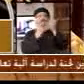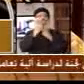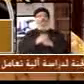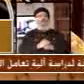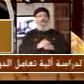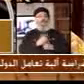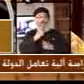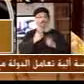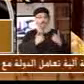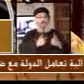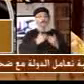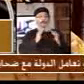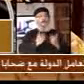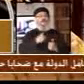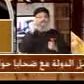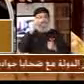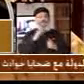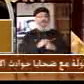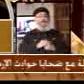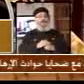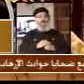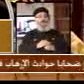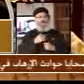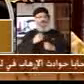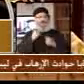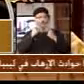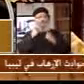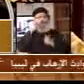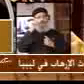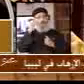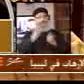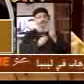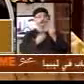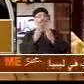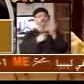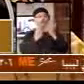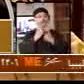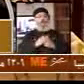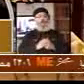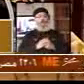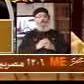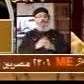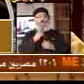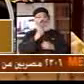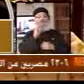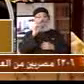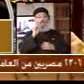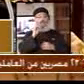قد كده عندك ايمان؟ قد كده عندك ثقة؟ قد كده مش